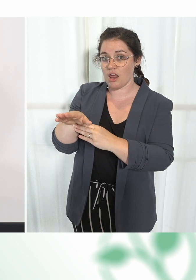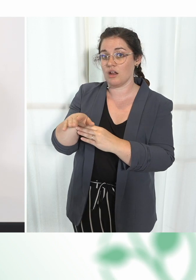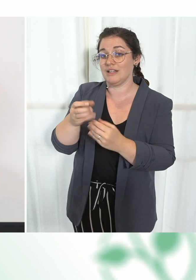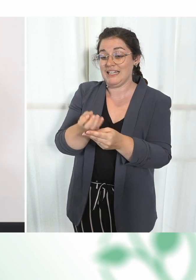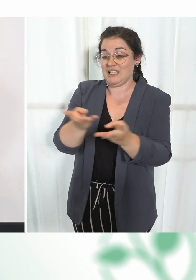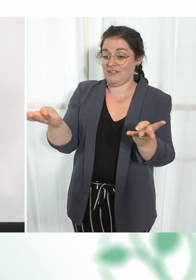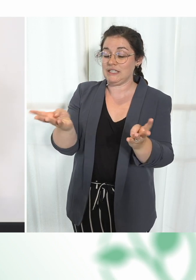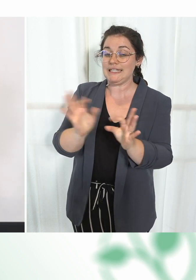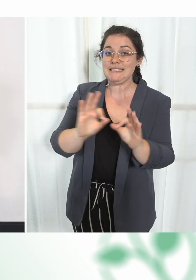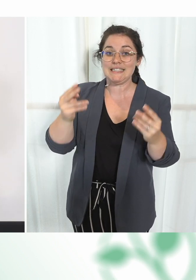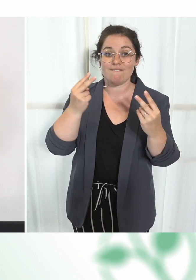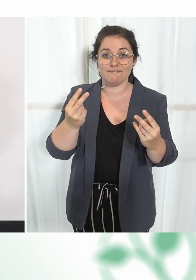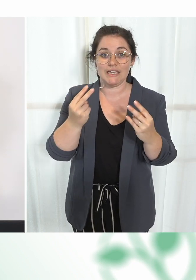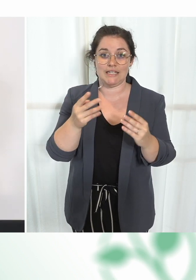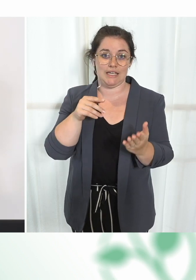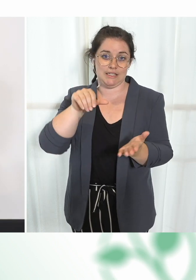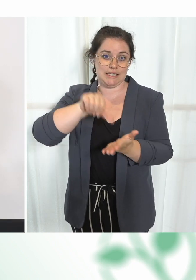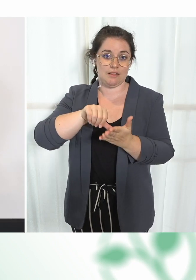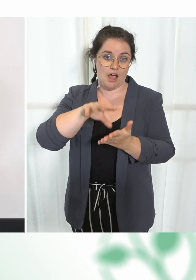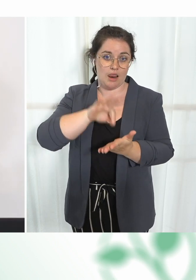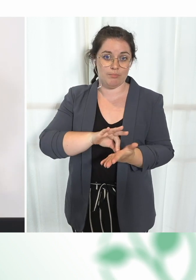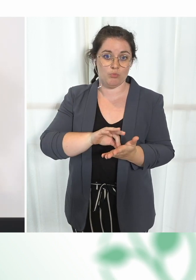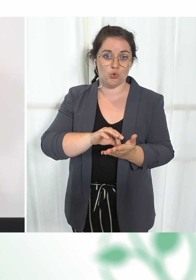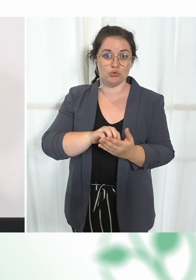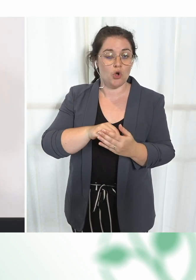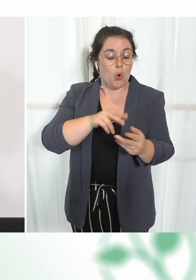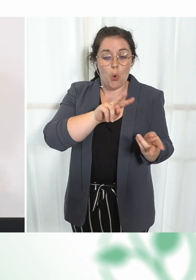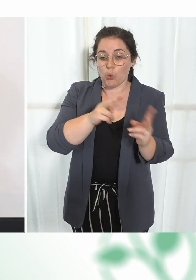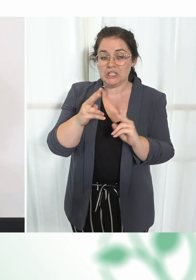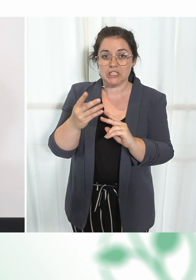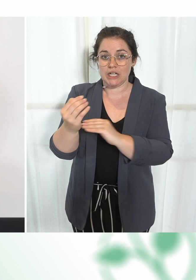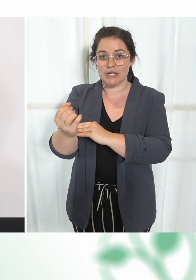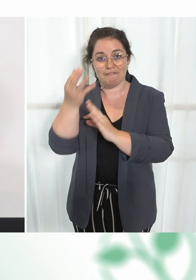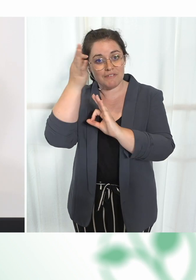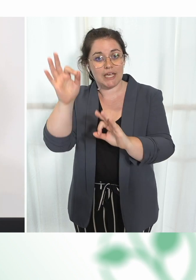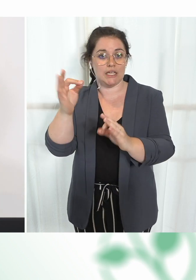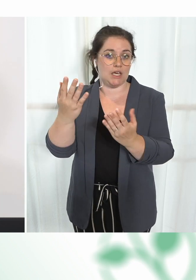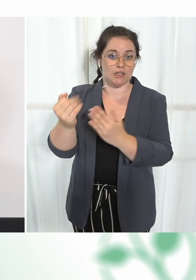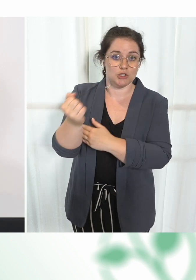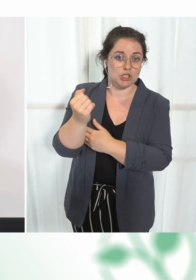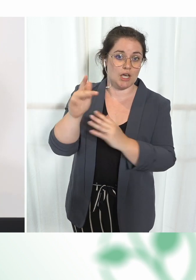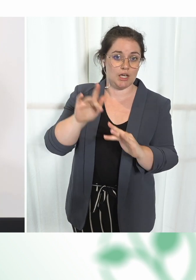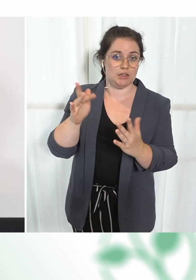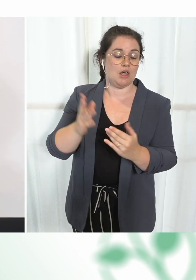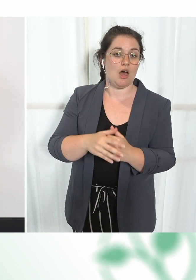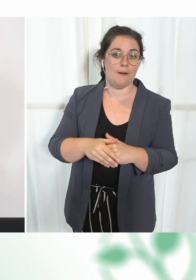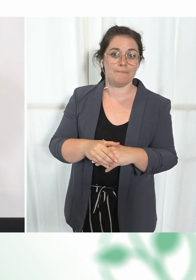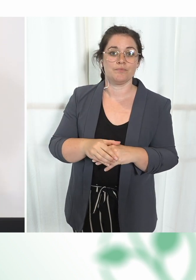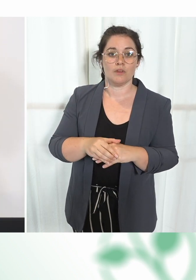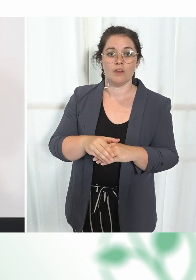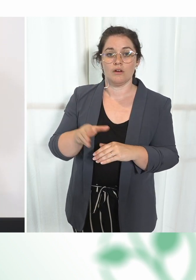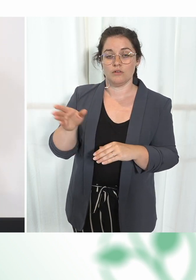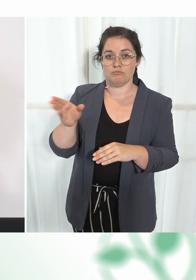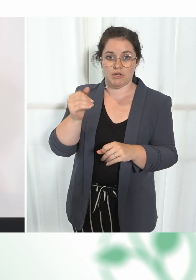ist ganz ein wichtiger und zentraler Punkt, dass man unterschiedliche Fähigkeiten, Möglichkeiten hat, die man dann mit den Mitarbeitern eben